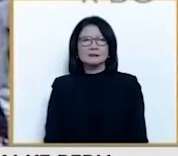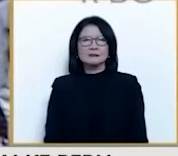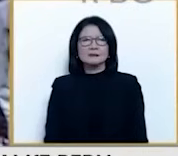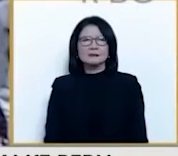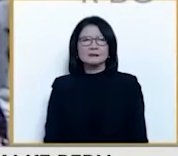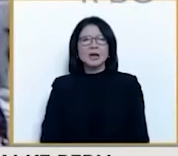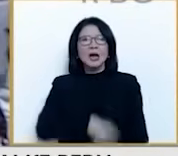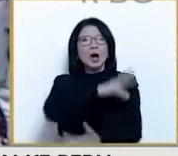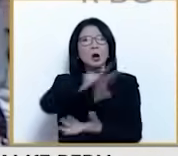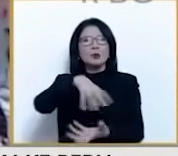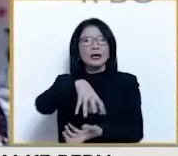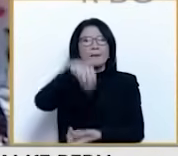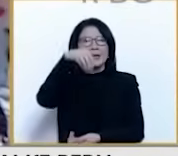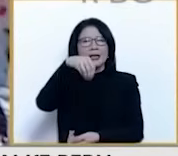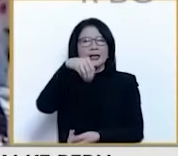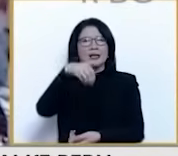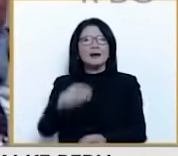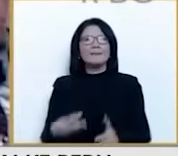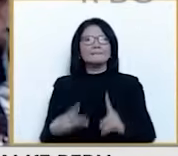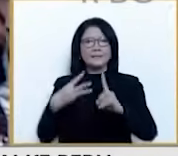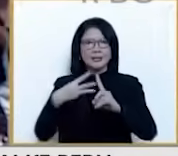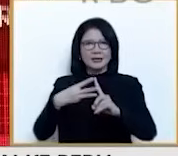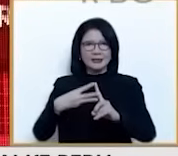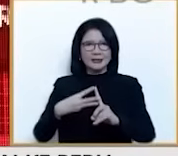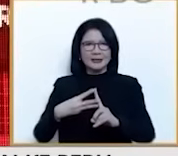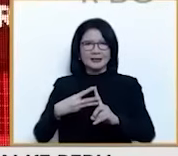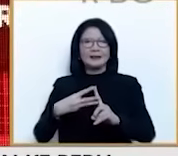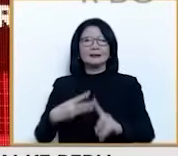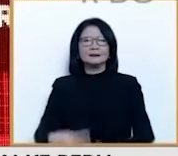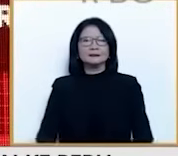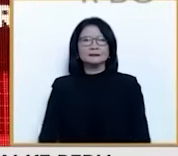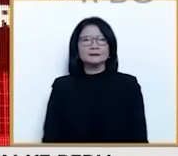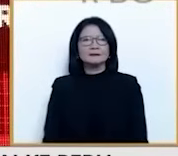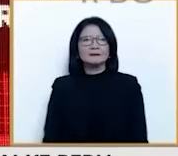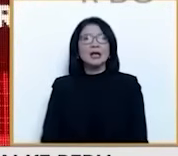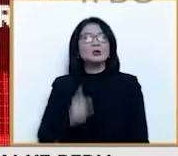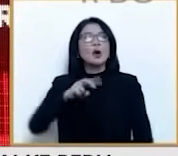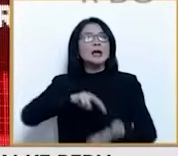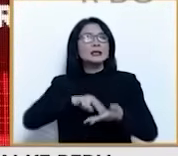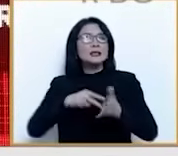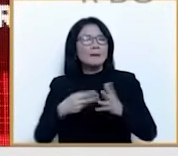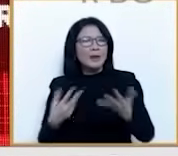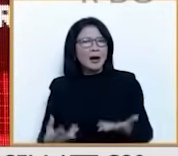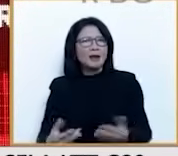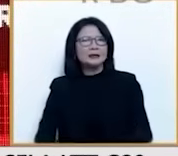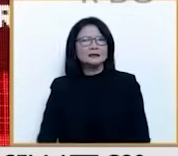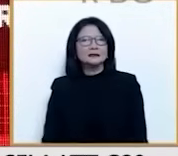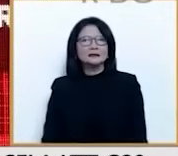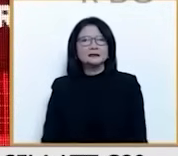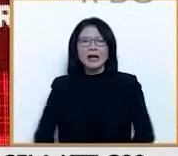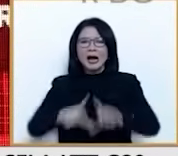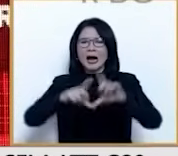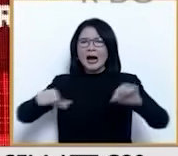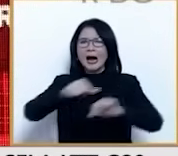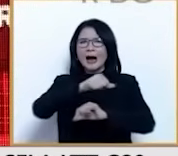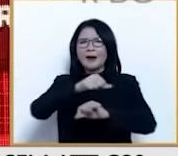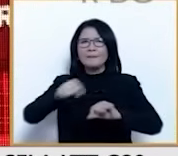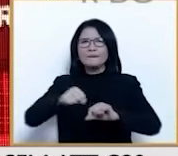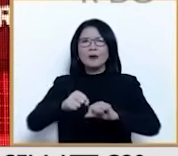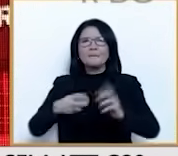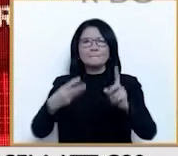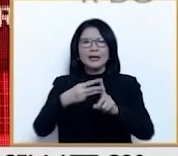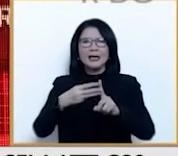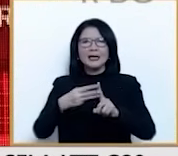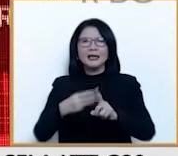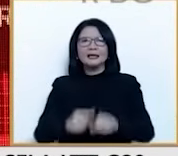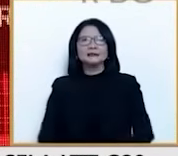Dan undian yang diambil adalah huruf B. Itu artinya adalah amplop B untuk subtema